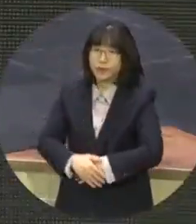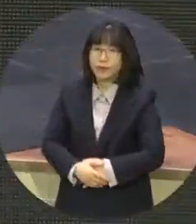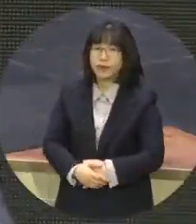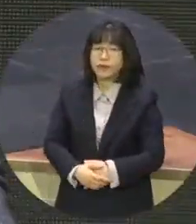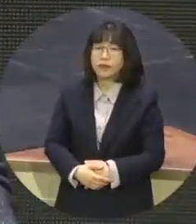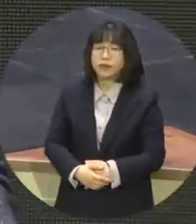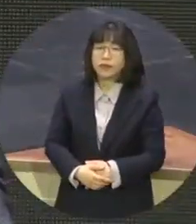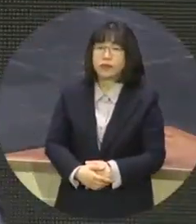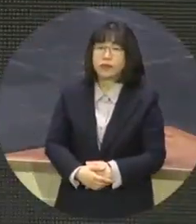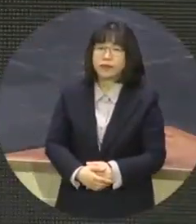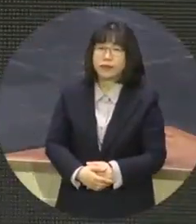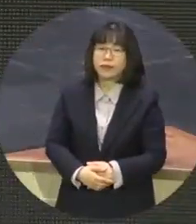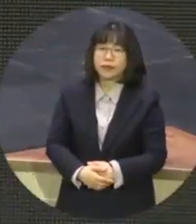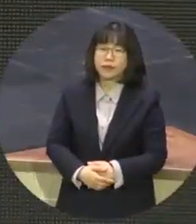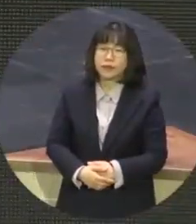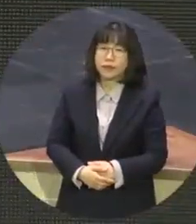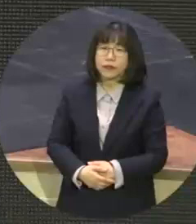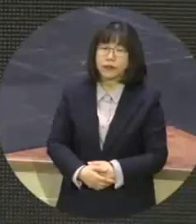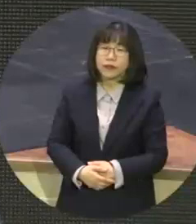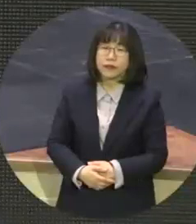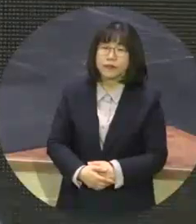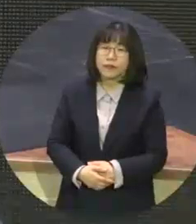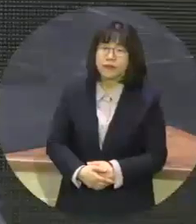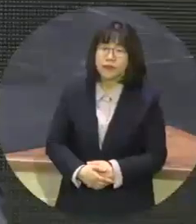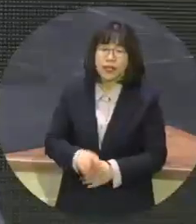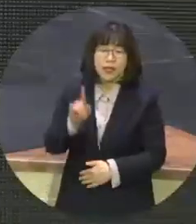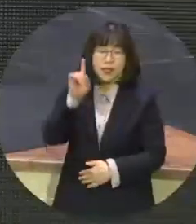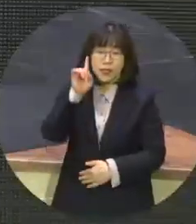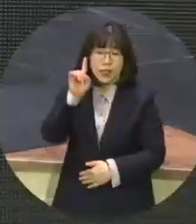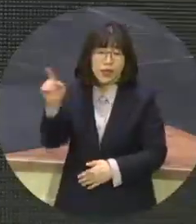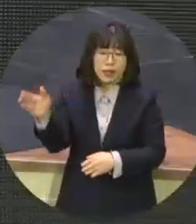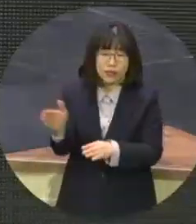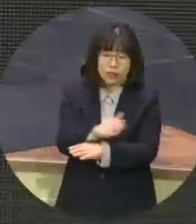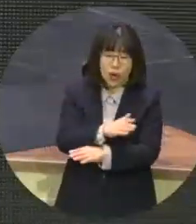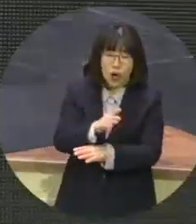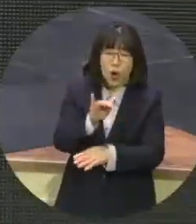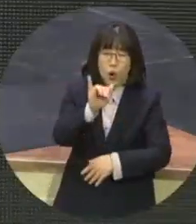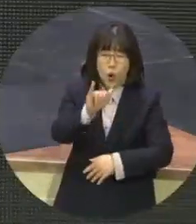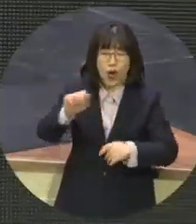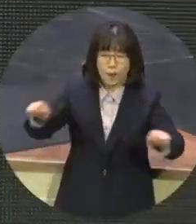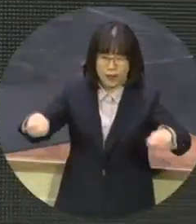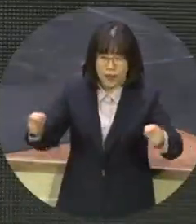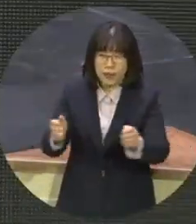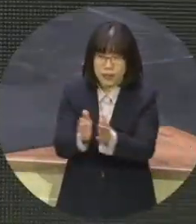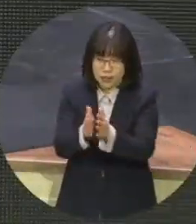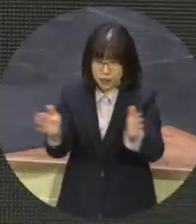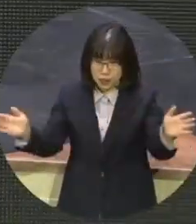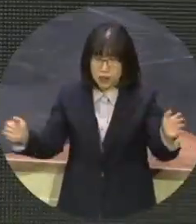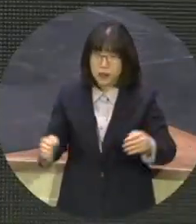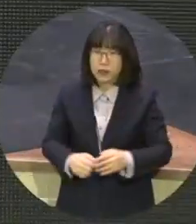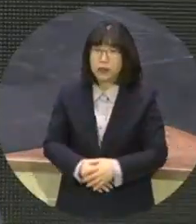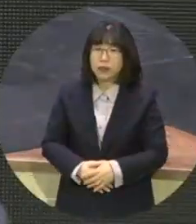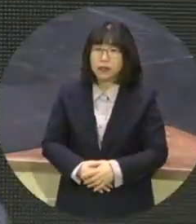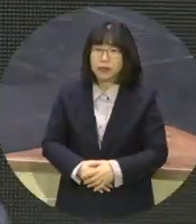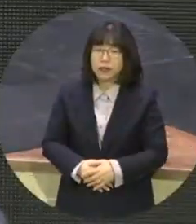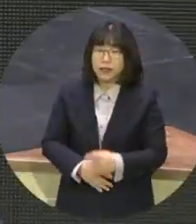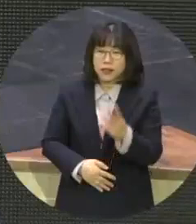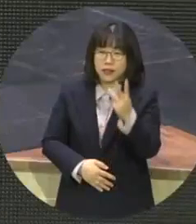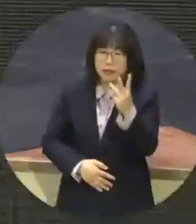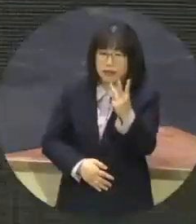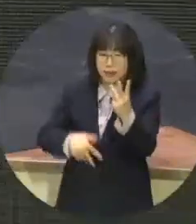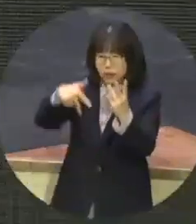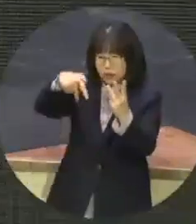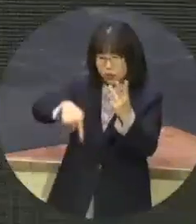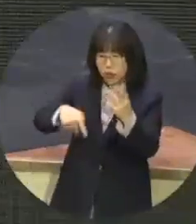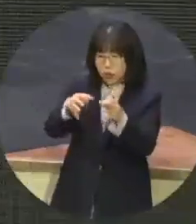지금 다 진행을 준비를 하고 있어요. 그래서 이제 내일부터 시작되는데 앞으로 3주 안에 걸쳐서 예원교회에서 이제